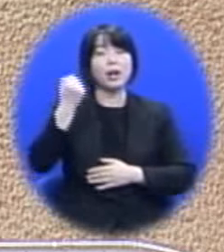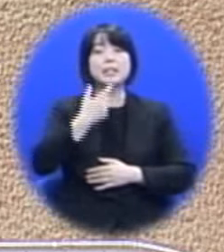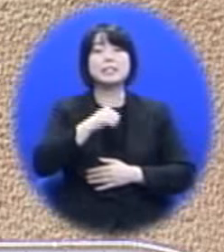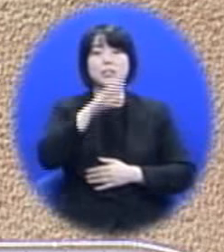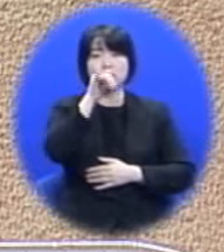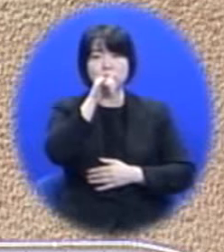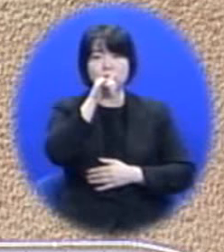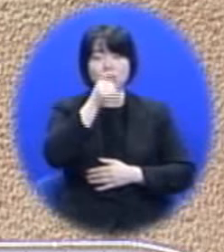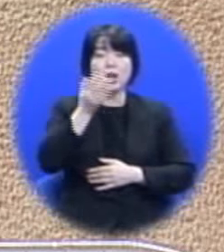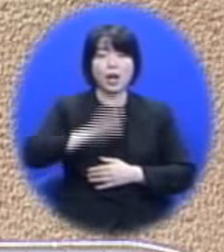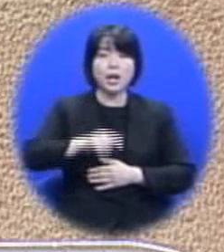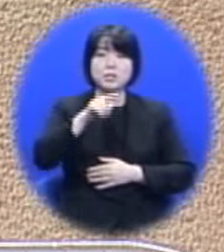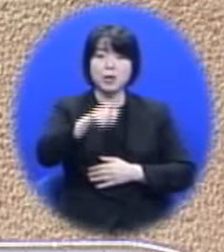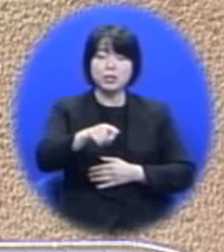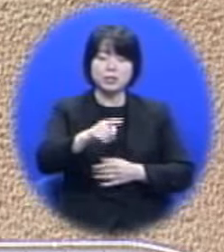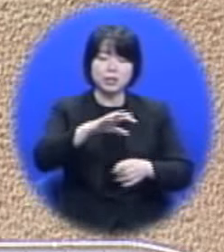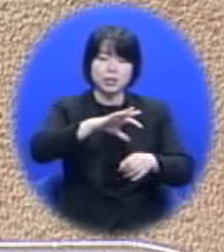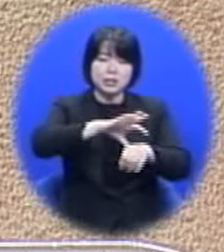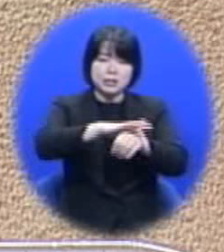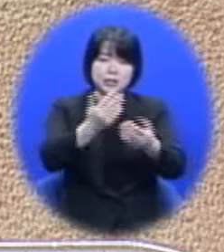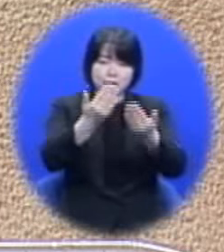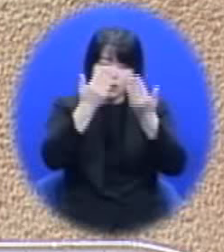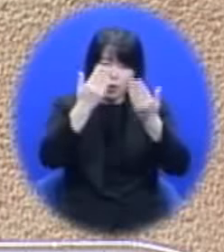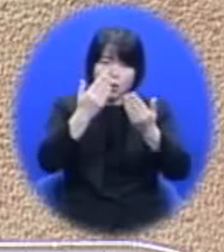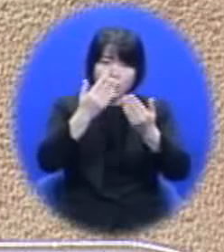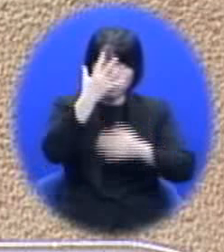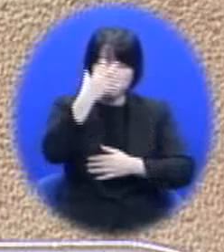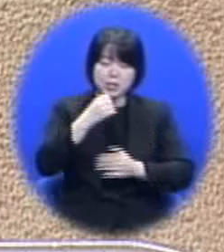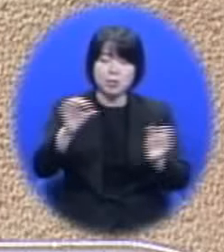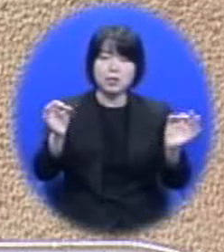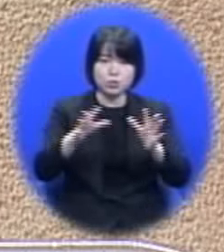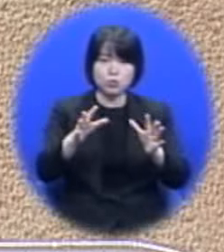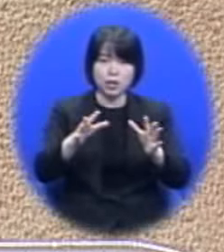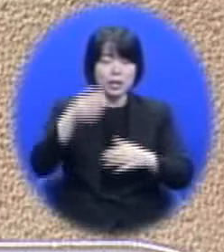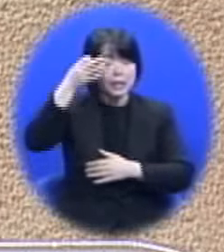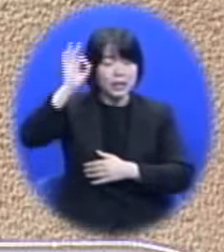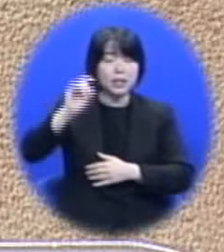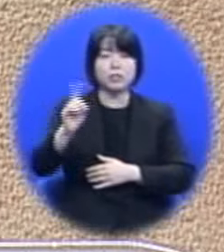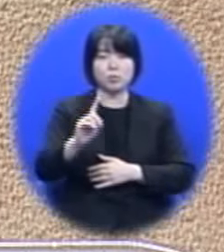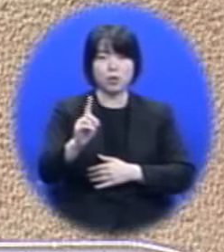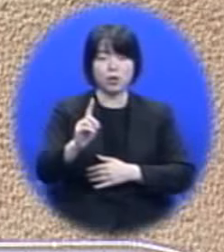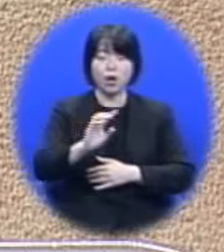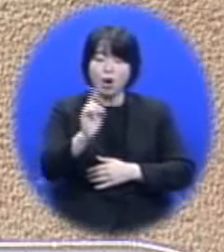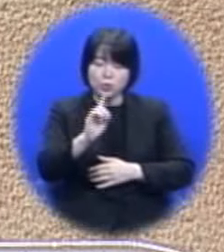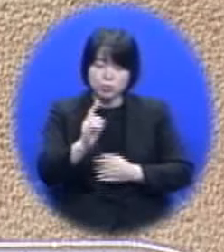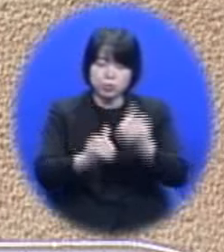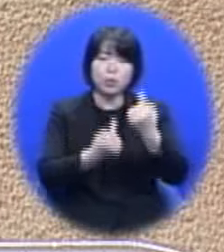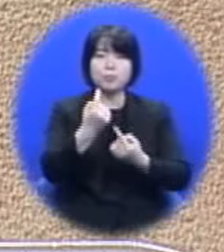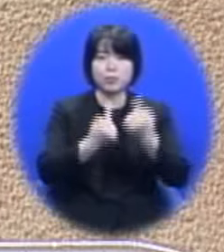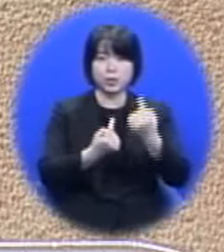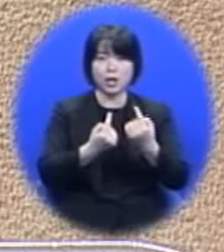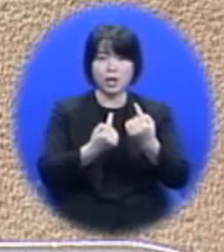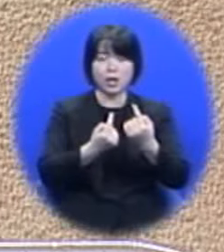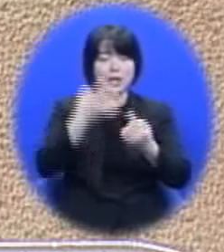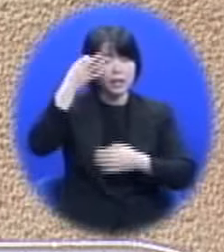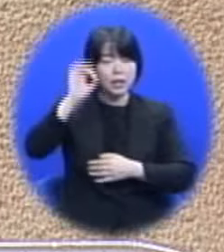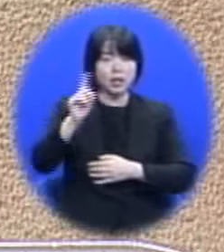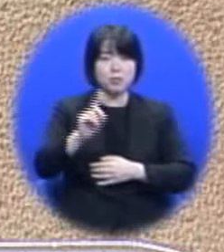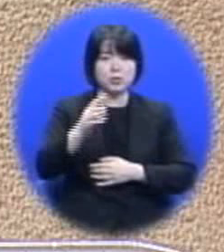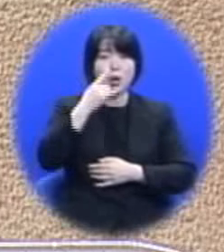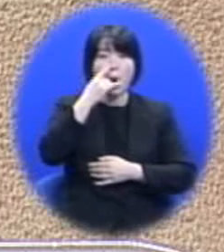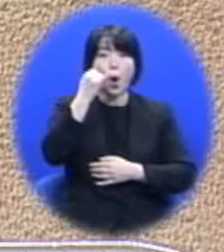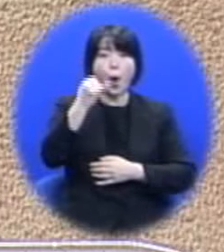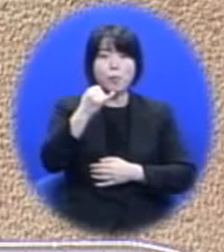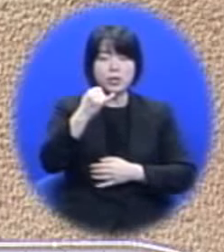그 비참한 순간 깨달아지는 것은, 무엇보다도 비참한 것은 어머니 뱃속에서부터 수년간 교회를